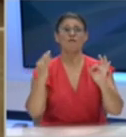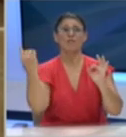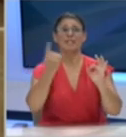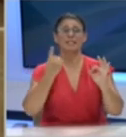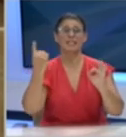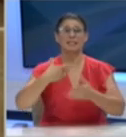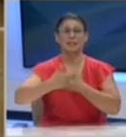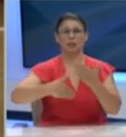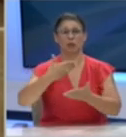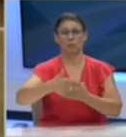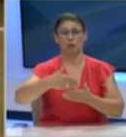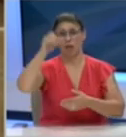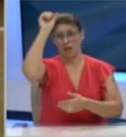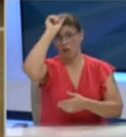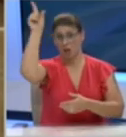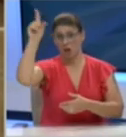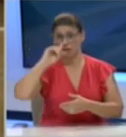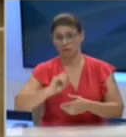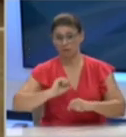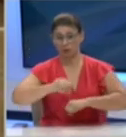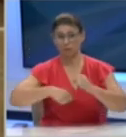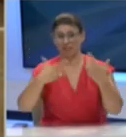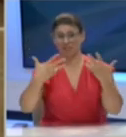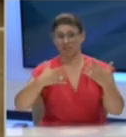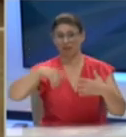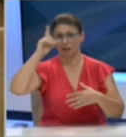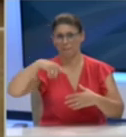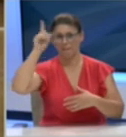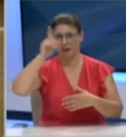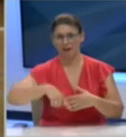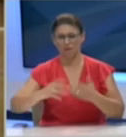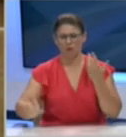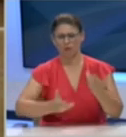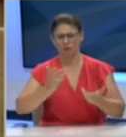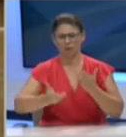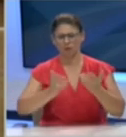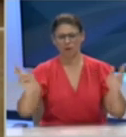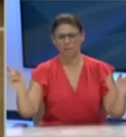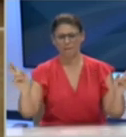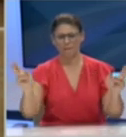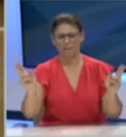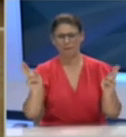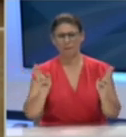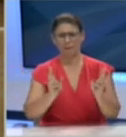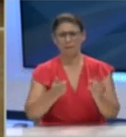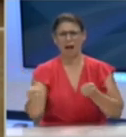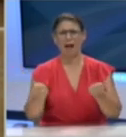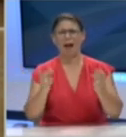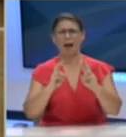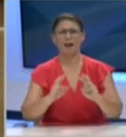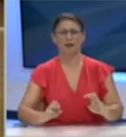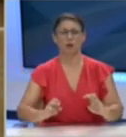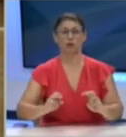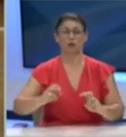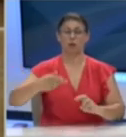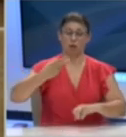Ρόδο απαιτήθηκαν προσπάθειες 10 ημερών για να ελέγξετε το πύρινο μέτωπο. Η Πάρνηθα,